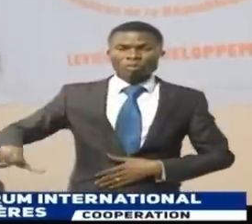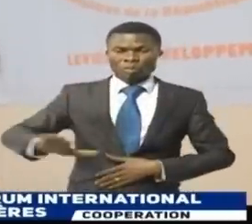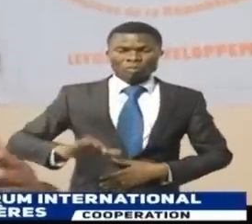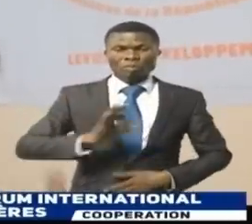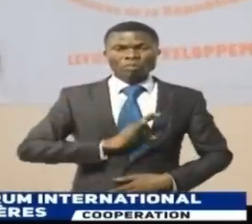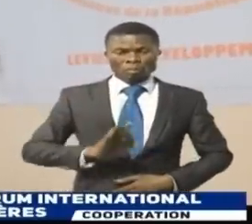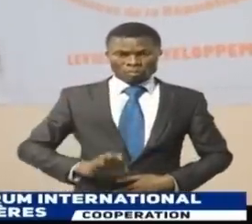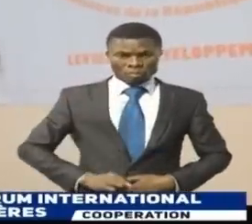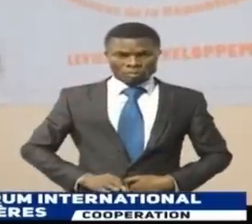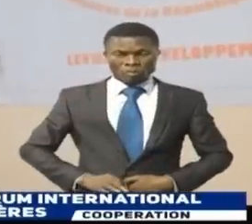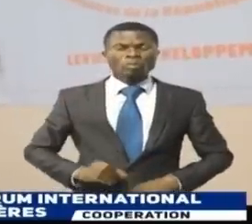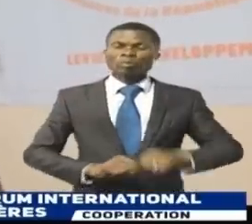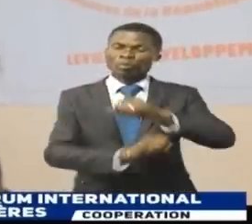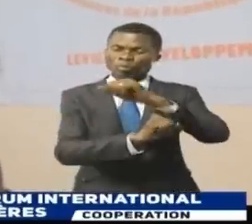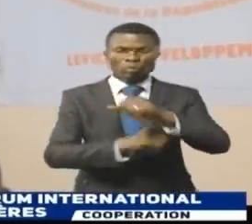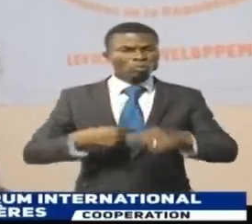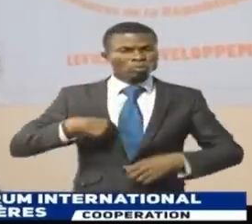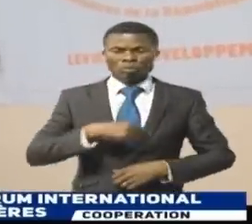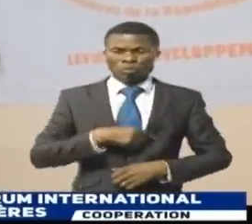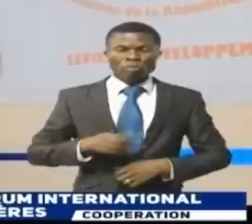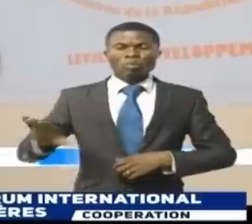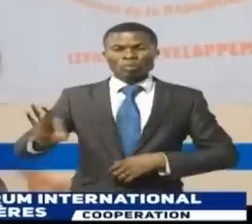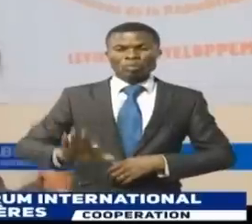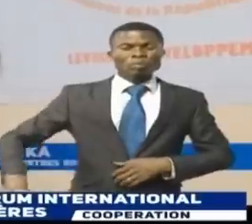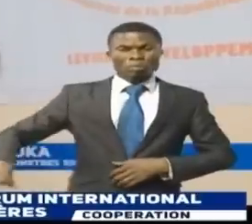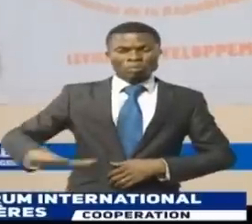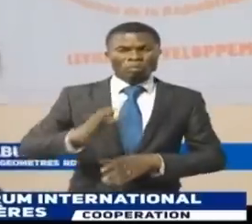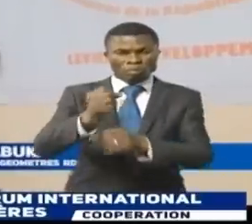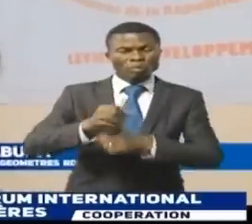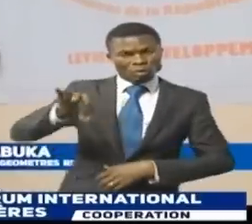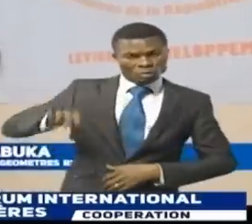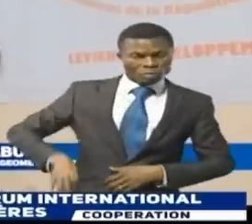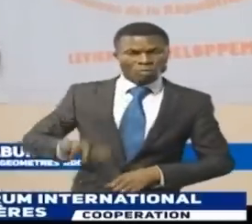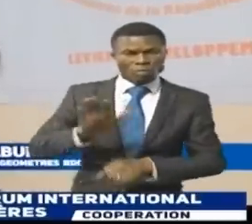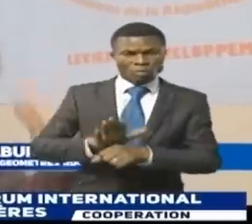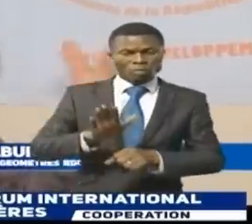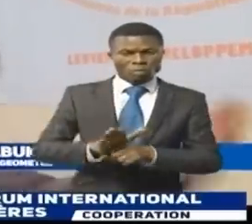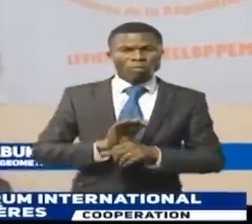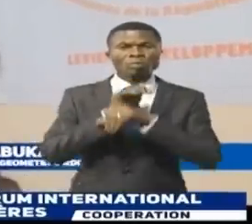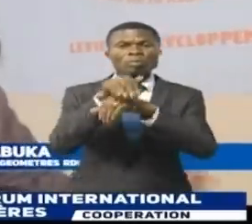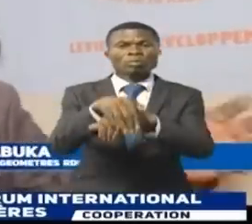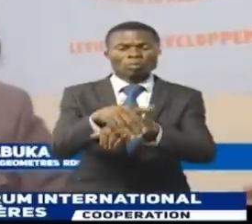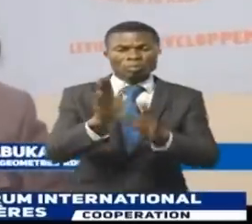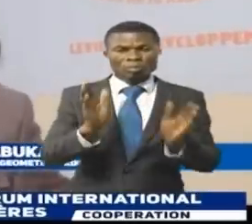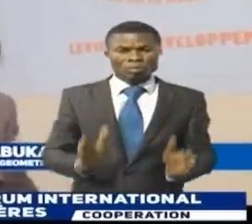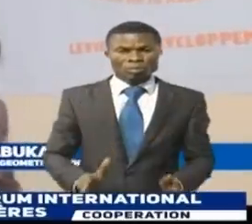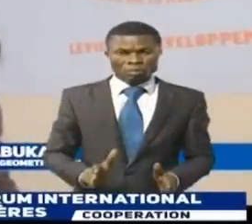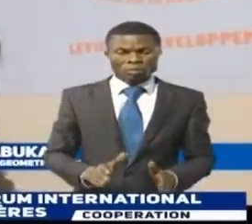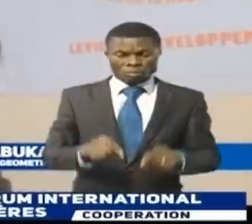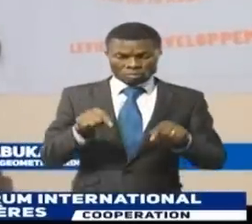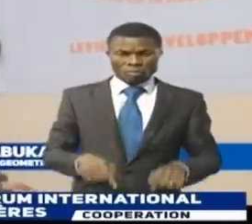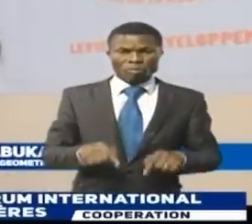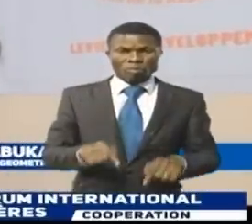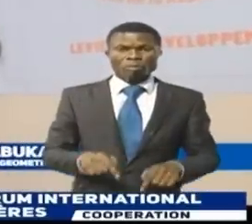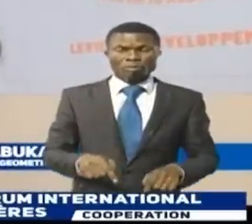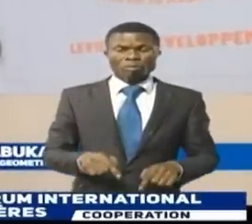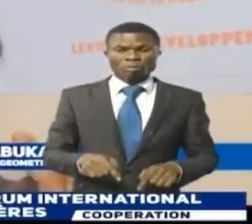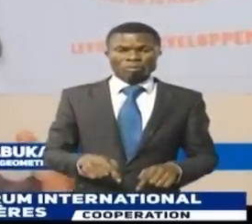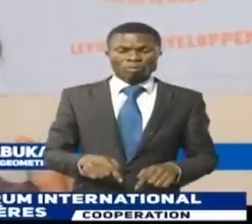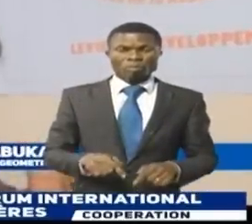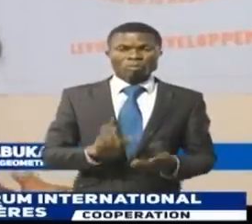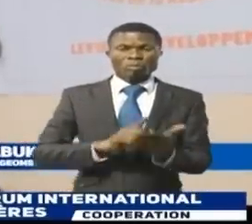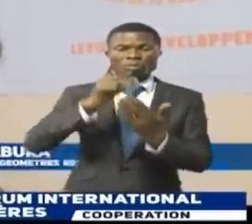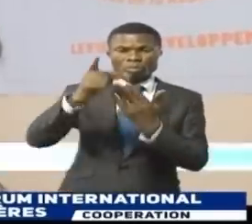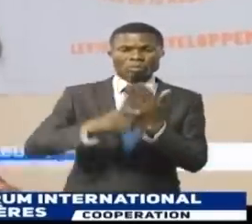S'ils peuvent nous soutenir, le pays bénéficiera de notre participation. Aujourd'hui, il y a le projet